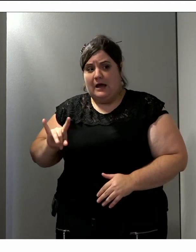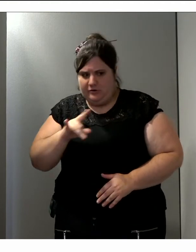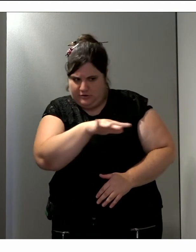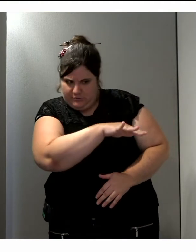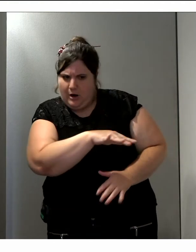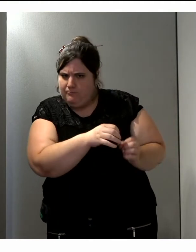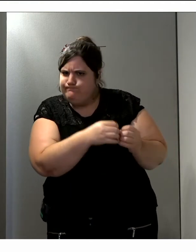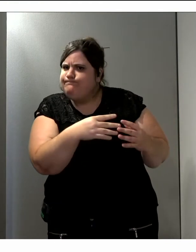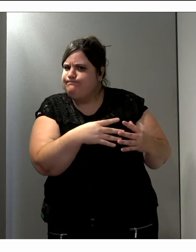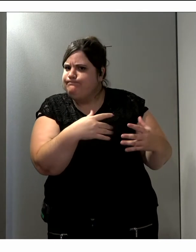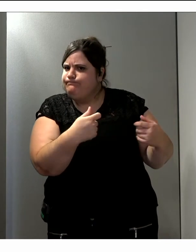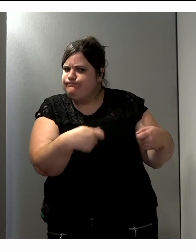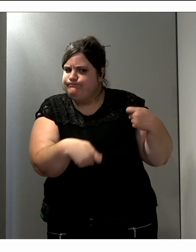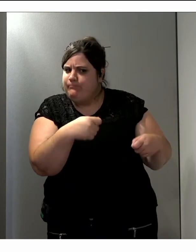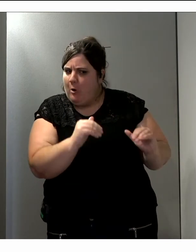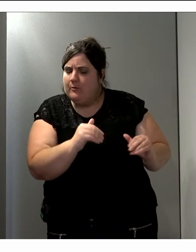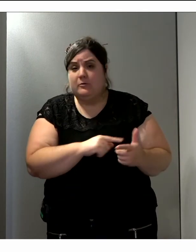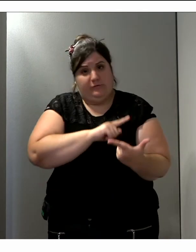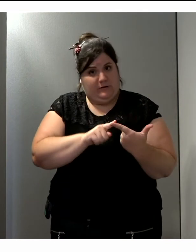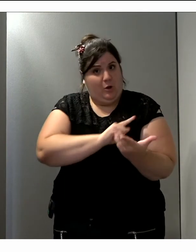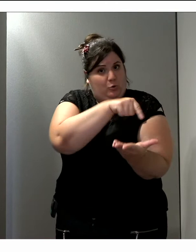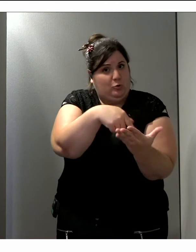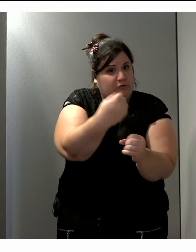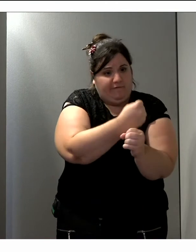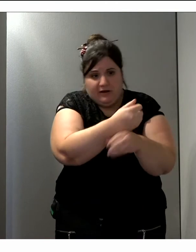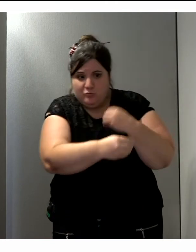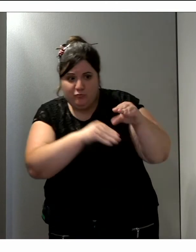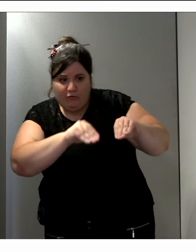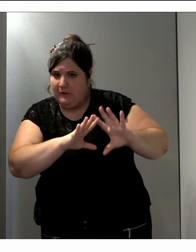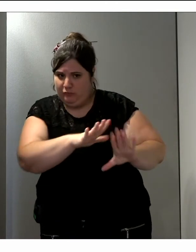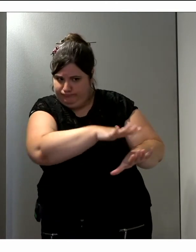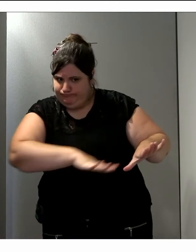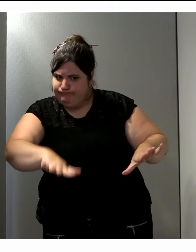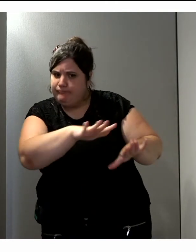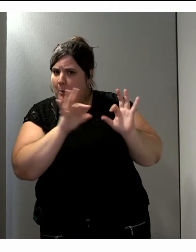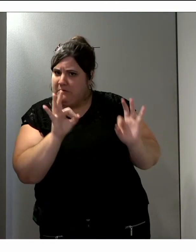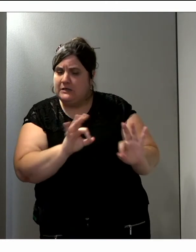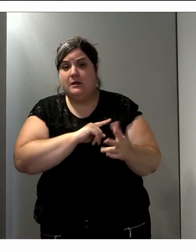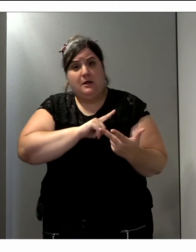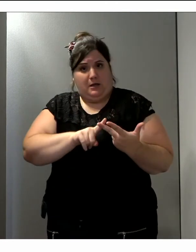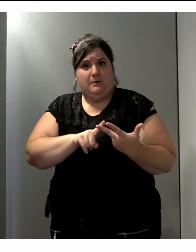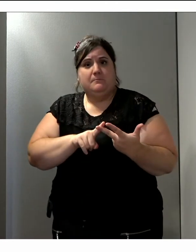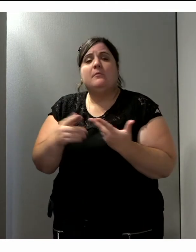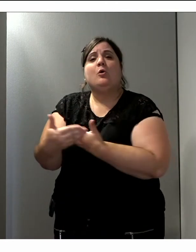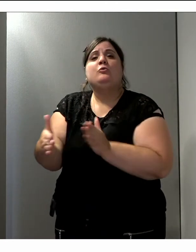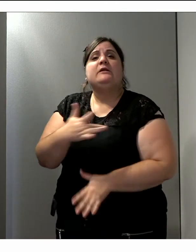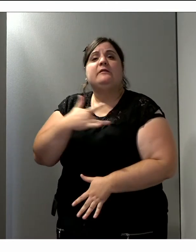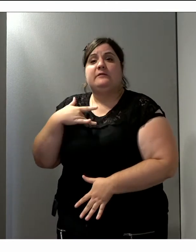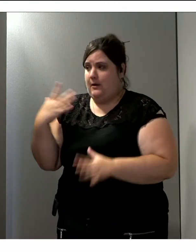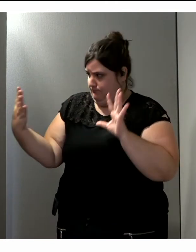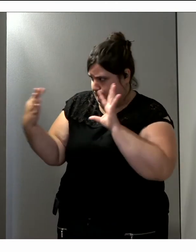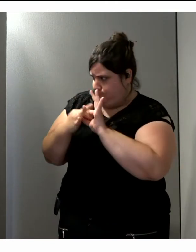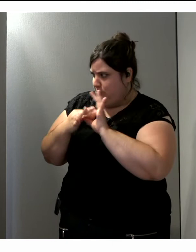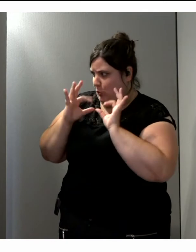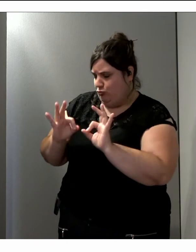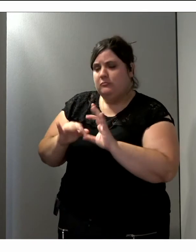surfaces de travail et de formation qui étaient adaptées, et puis avoir une bonne collaboration avec l'unité sanitaire. Parce que l'unité